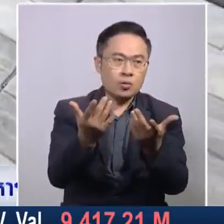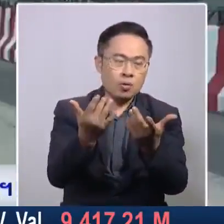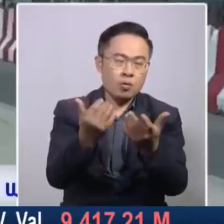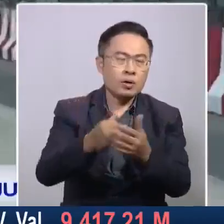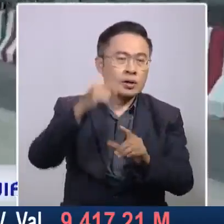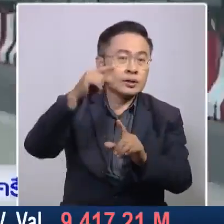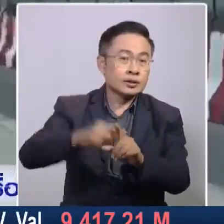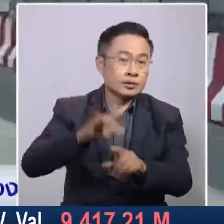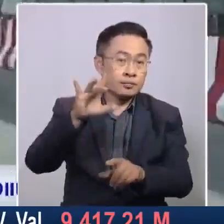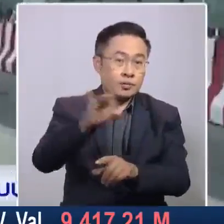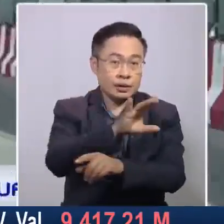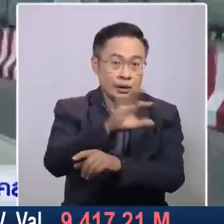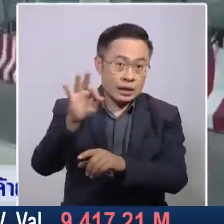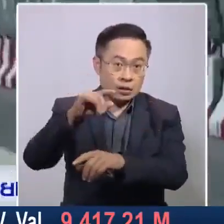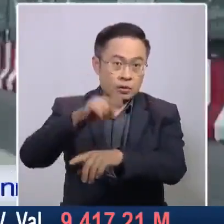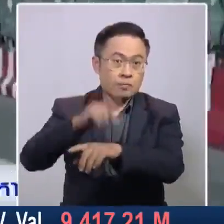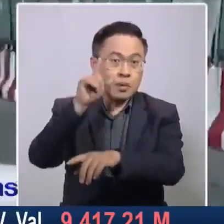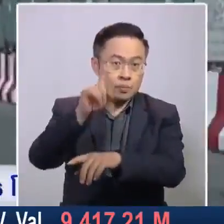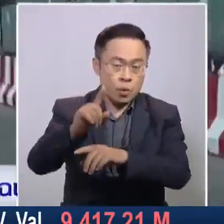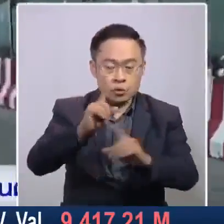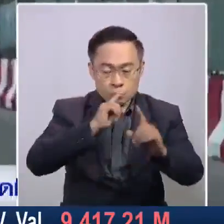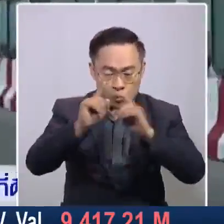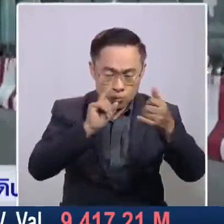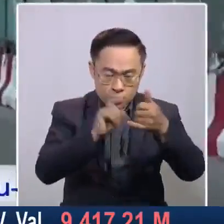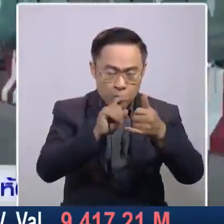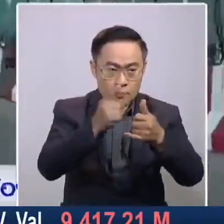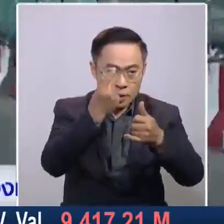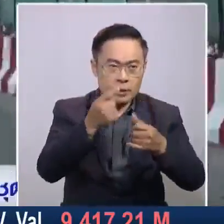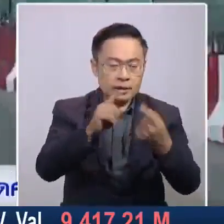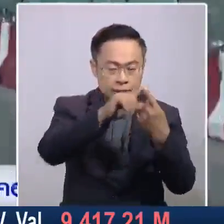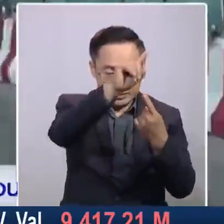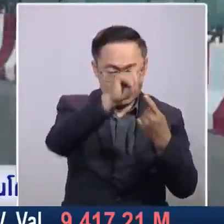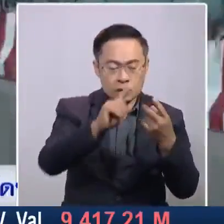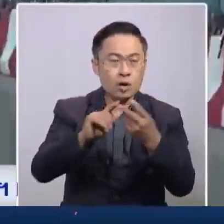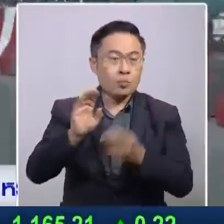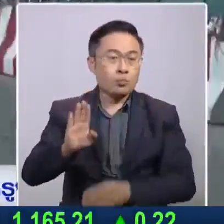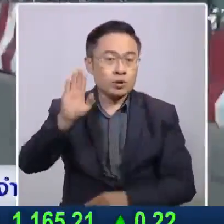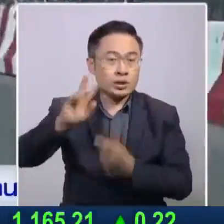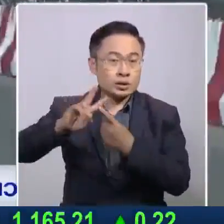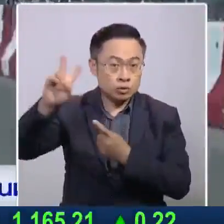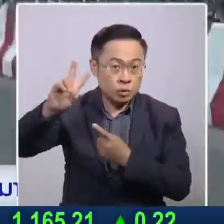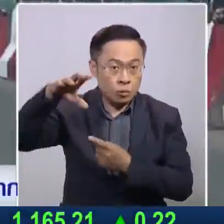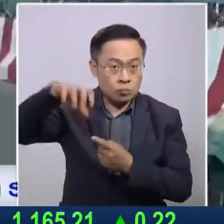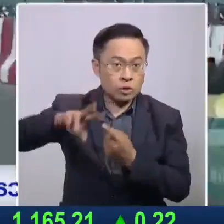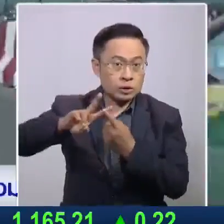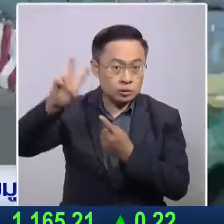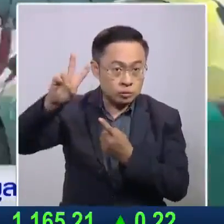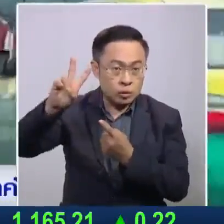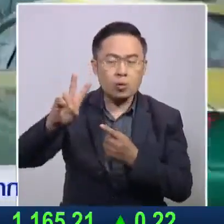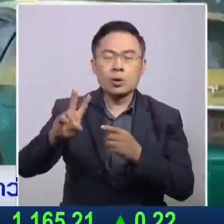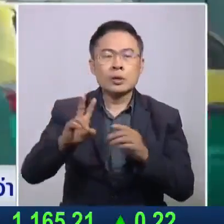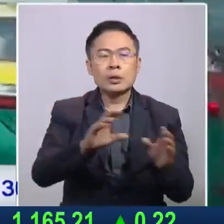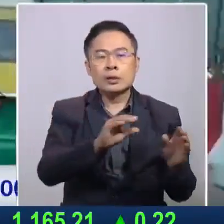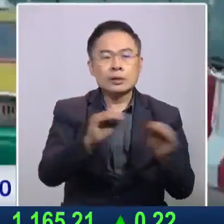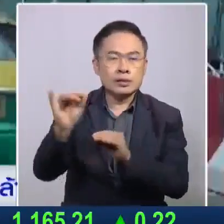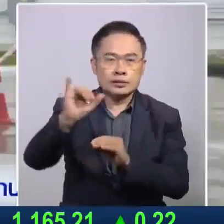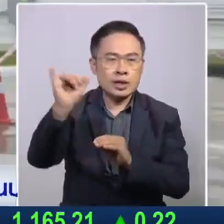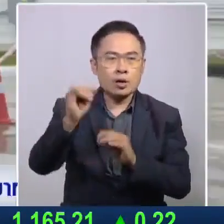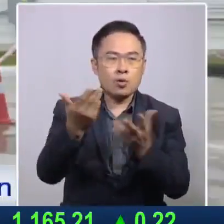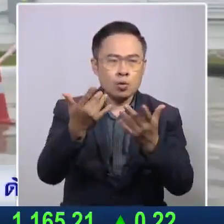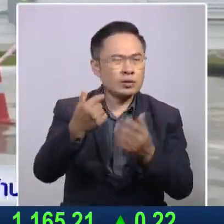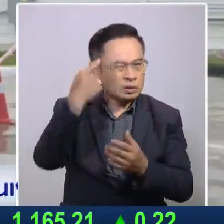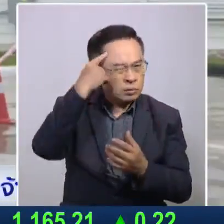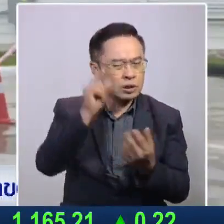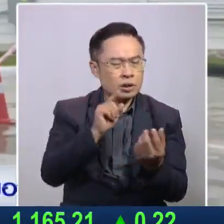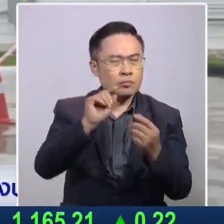13:00นส่วนอีกบริษัทรับเหมายังไม่มีการประสานเลื่อนค่ะอยู่ระหว่างรอเขาให้ปากคำแล้วก็คาดว่าจะ